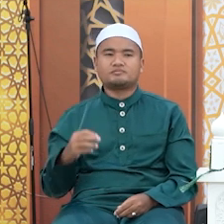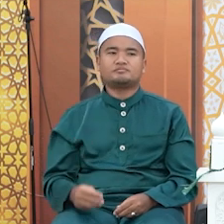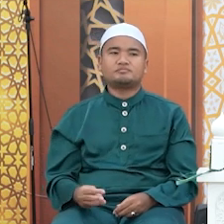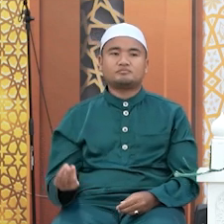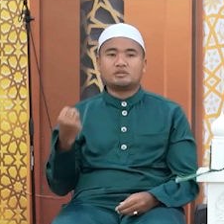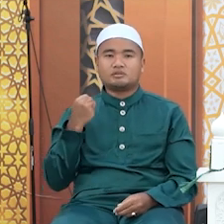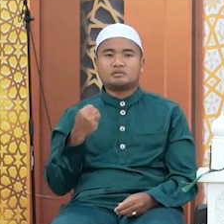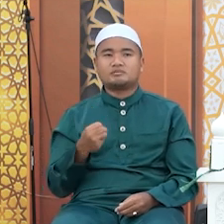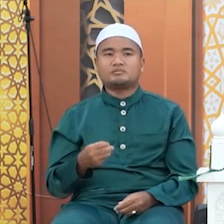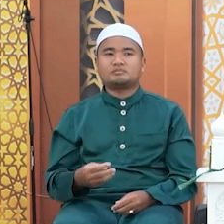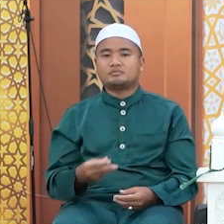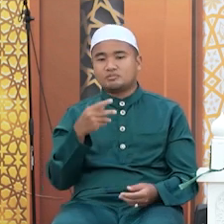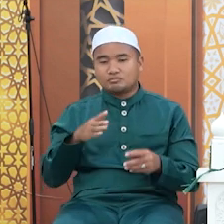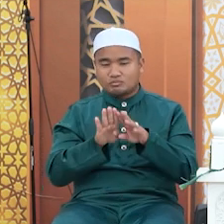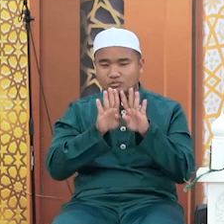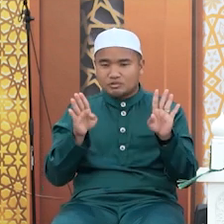makan banyak.